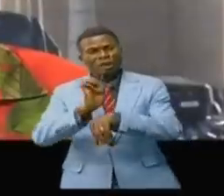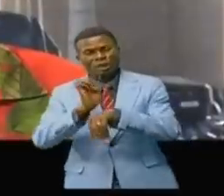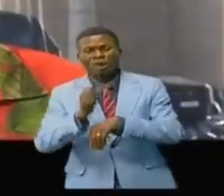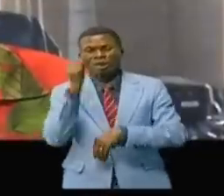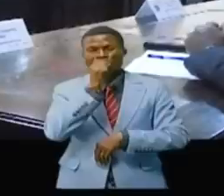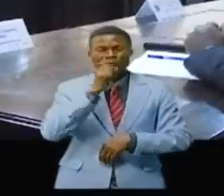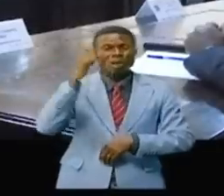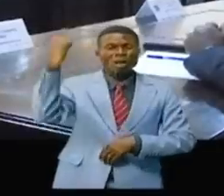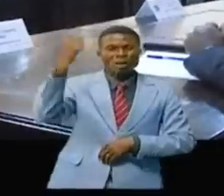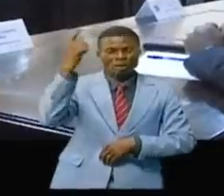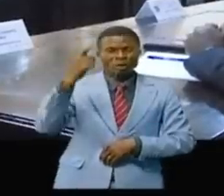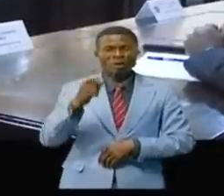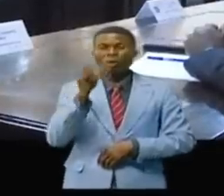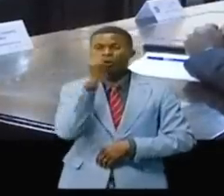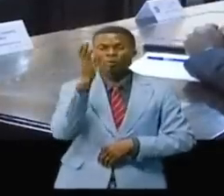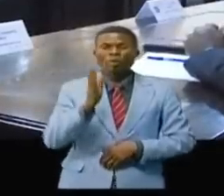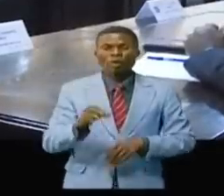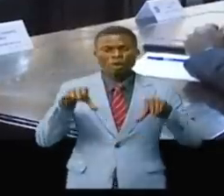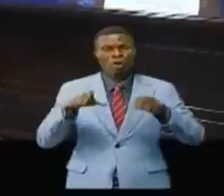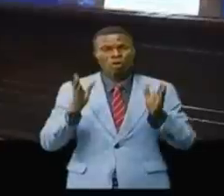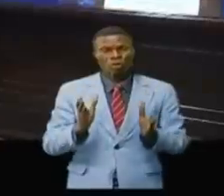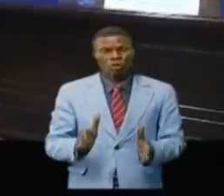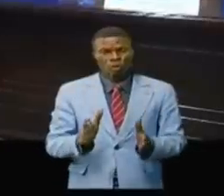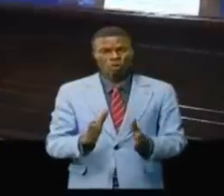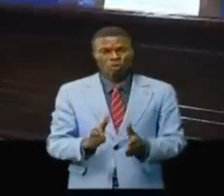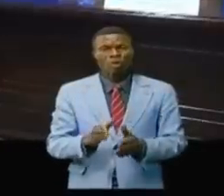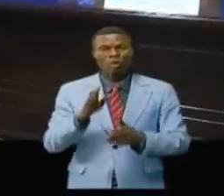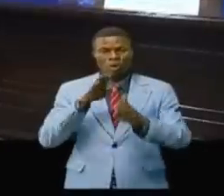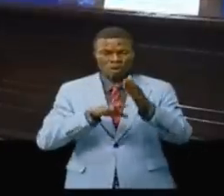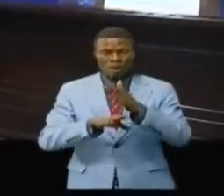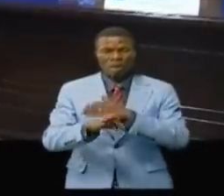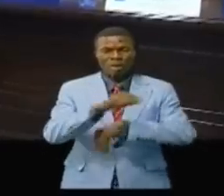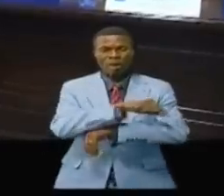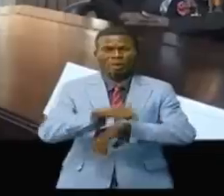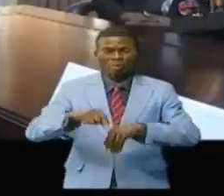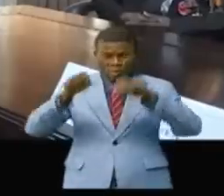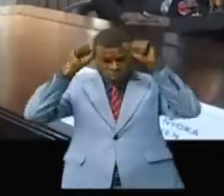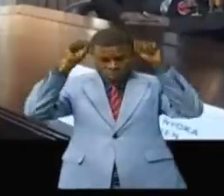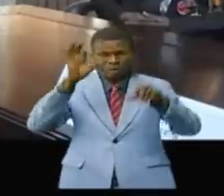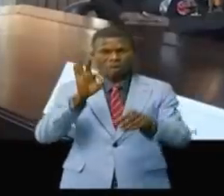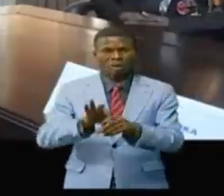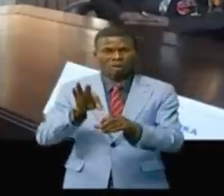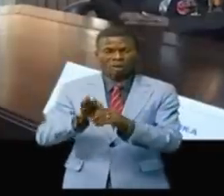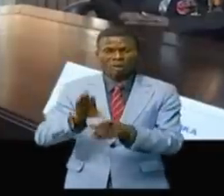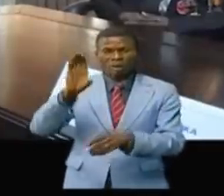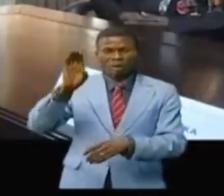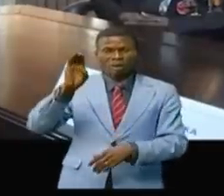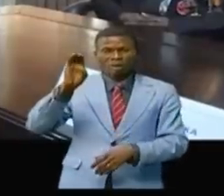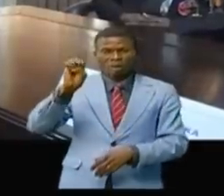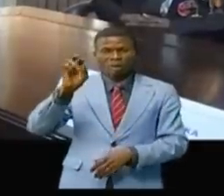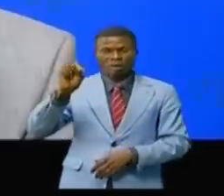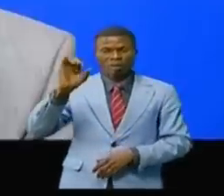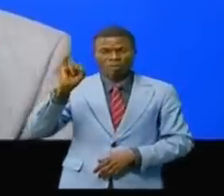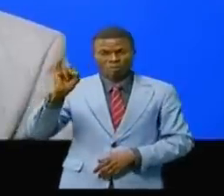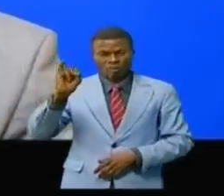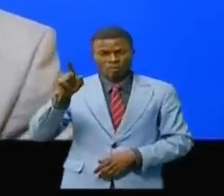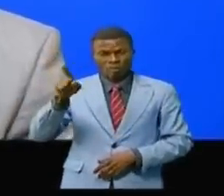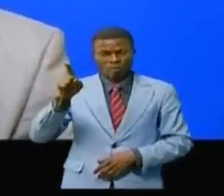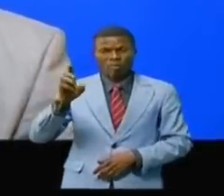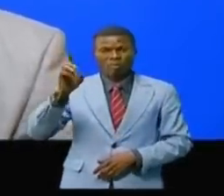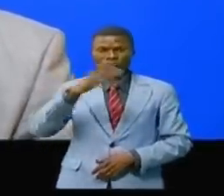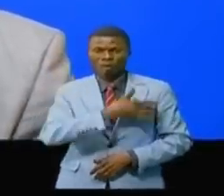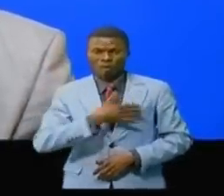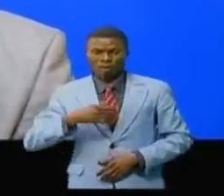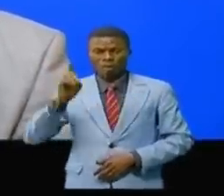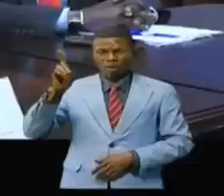Fukia sont là les artistes musiciens congolais reçus en audience par le président de la Commission électorale nationale indépendante, Denis Kadima Kazadi,